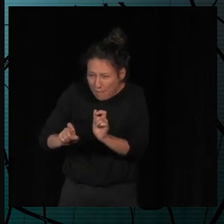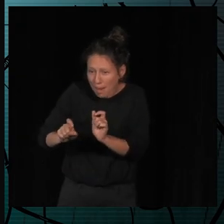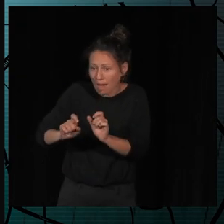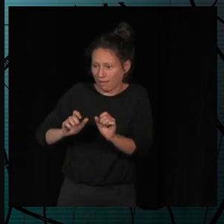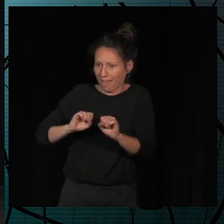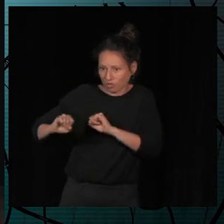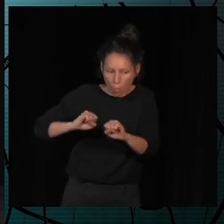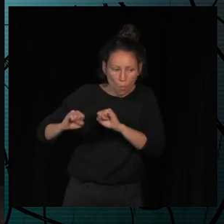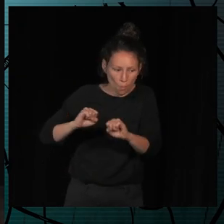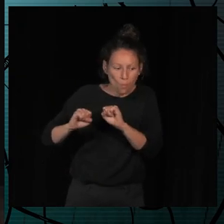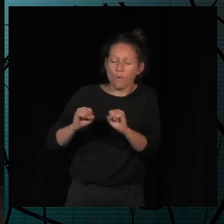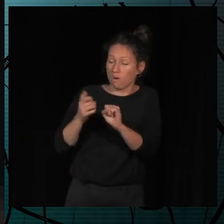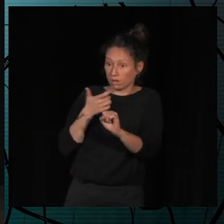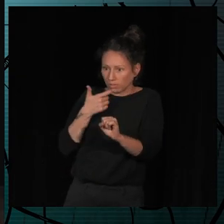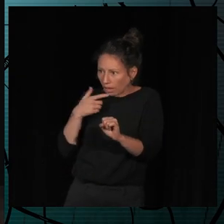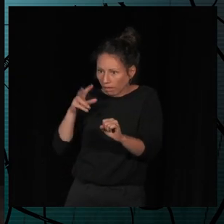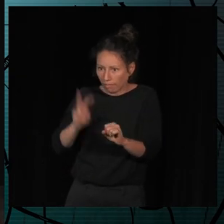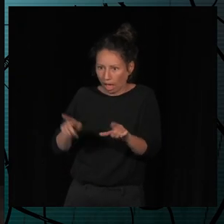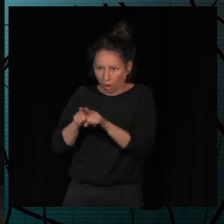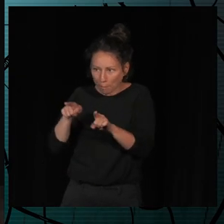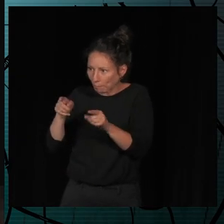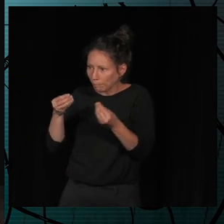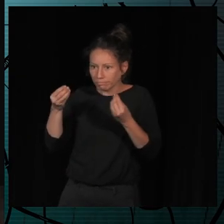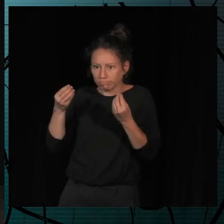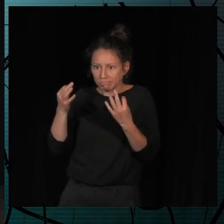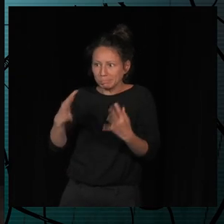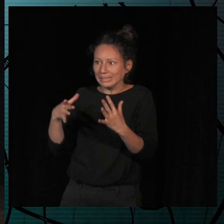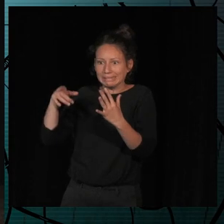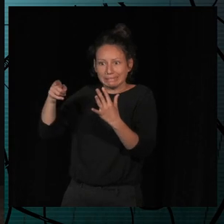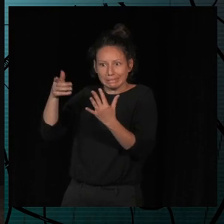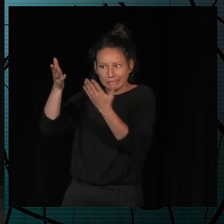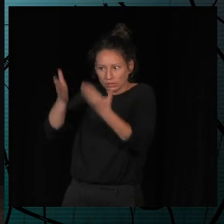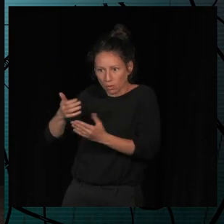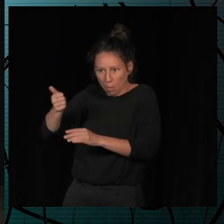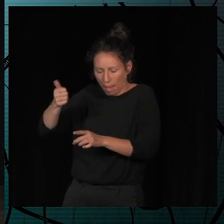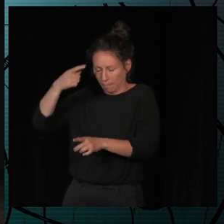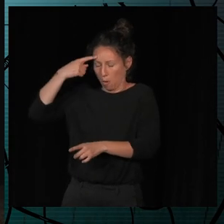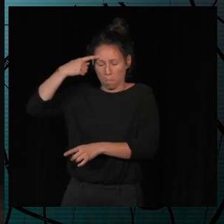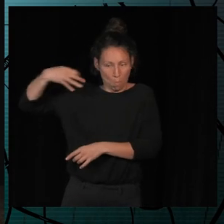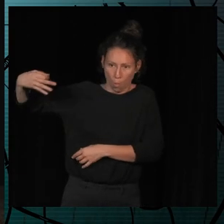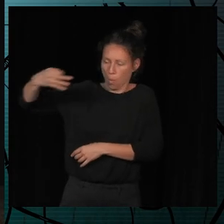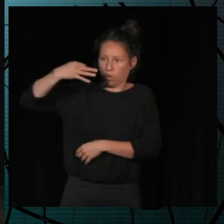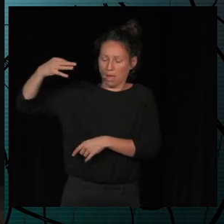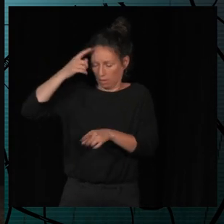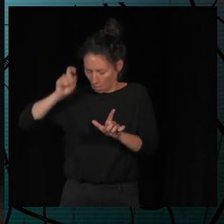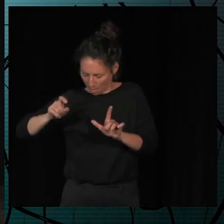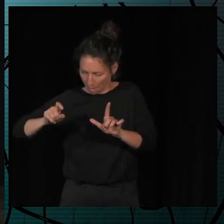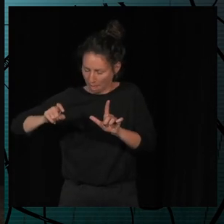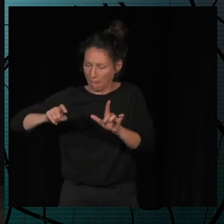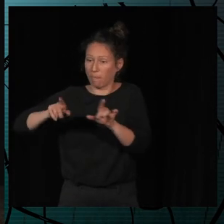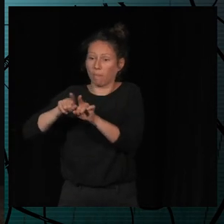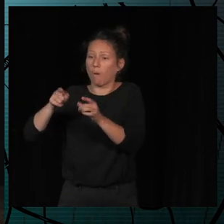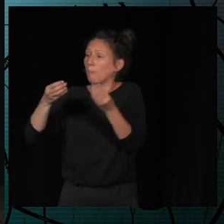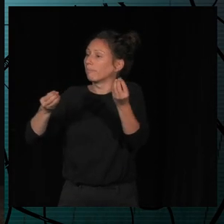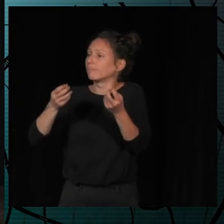réactivité d'automatisme comme un pianiste he qui ferait ses gammes sans même y penser tout en étant en train de faire du vélo